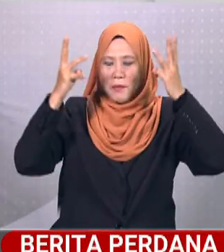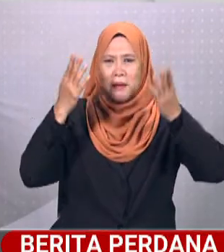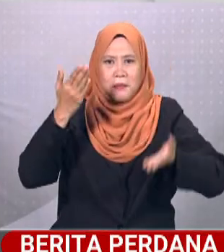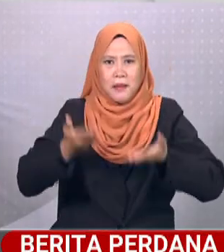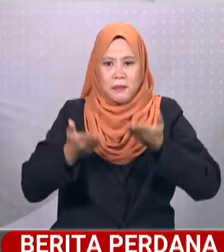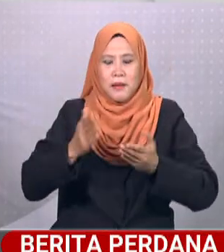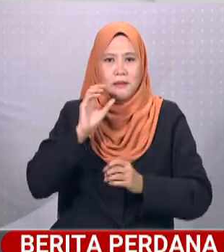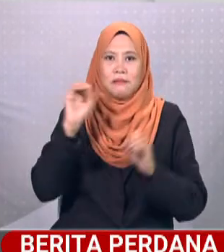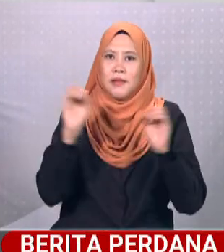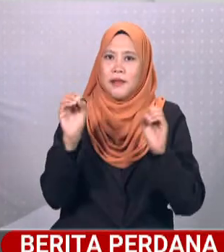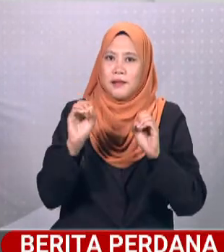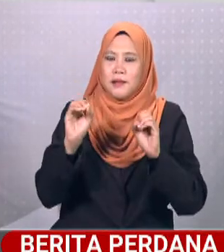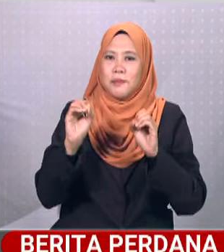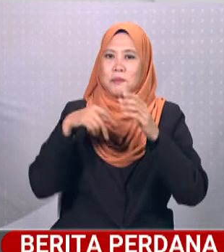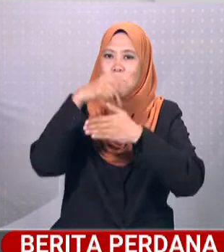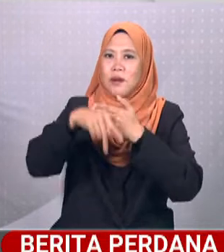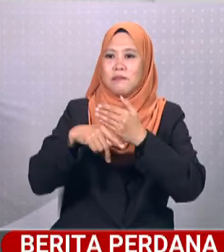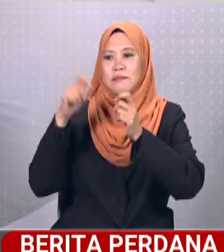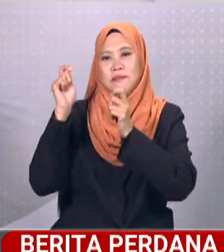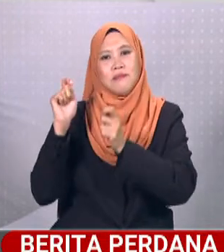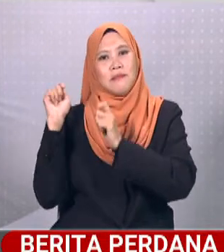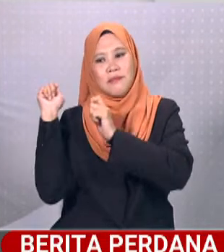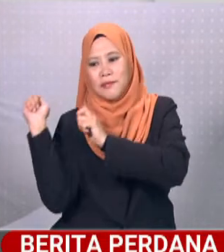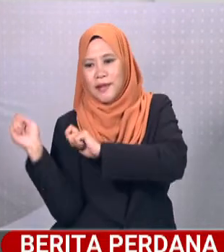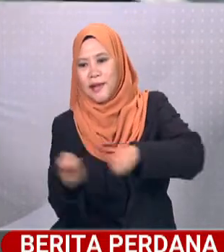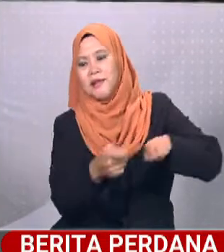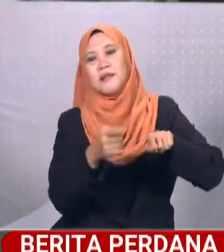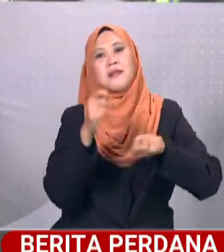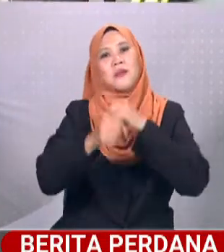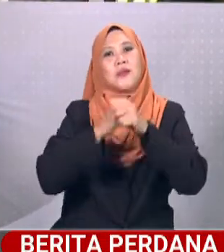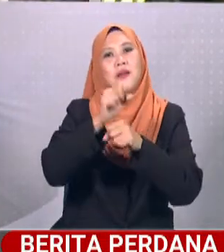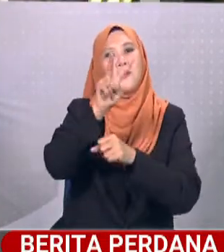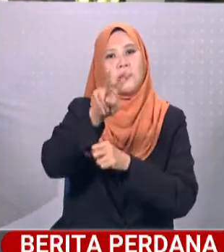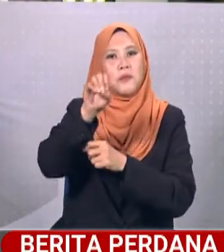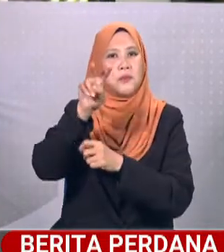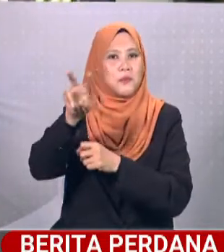tiada langsung acara tenis untuk tahun 2020.